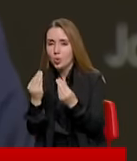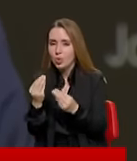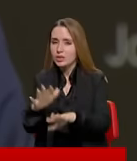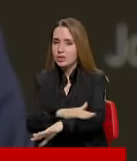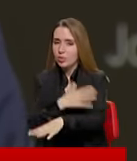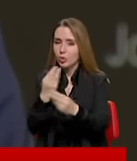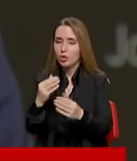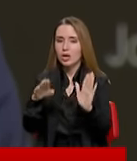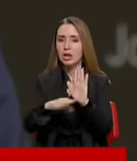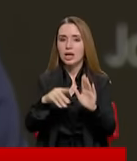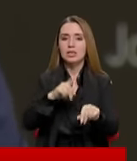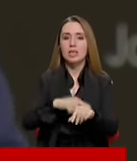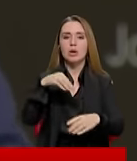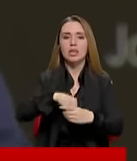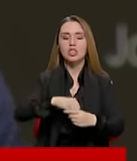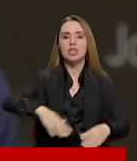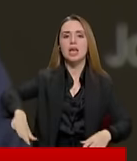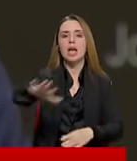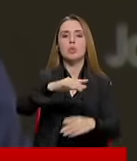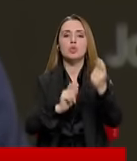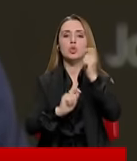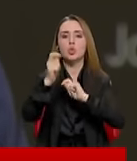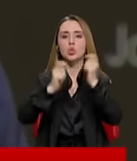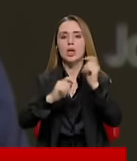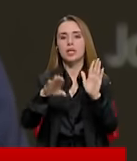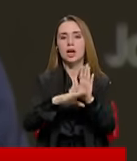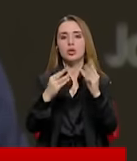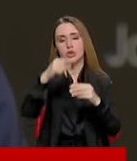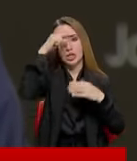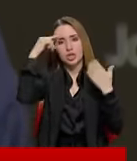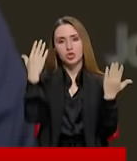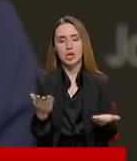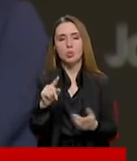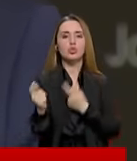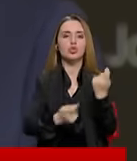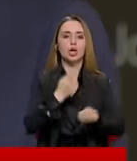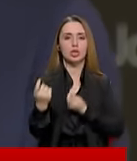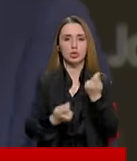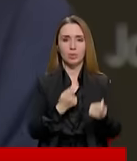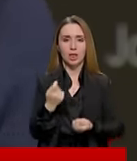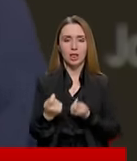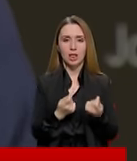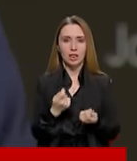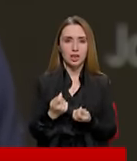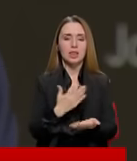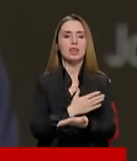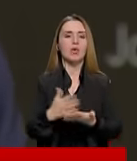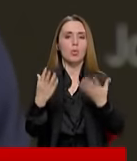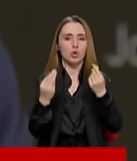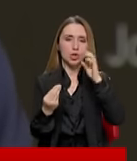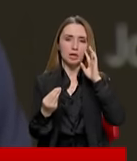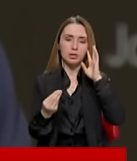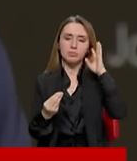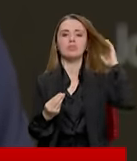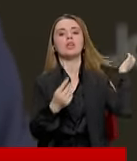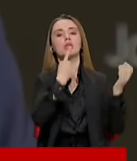o kart zaman içerisinde hepimizin kullandığı bir kart haline gelecek inşallah bunun çalışmaları da oldukça devam ediyor